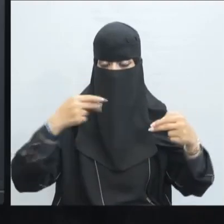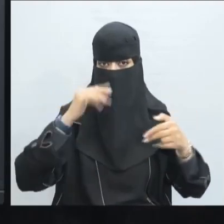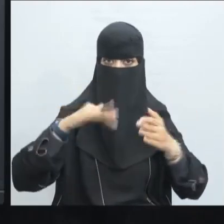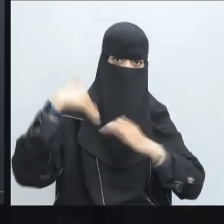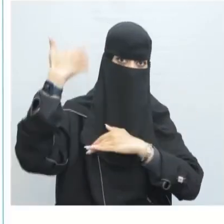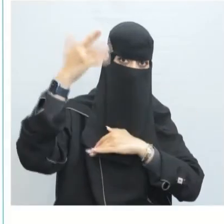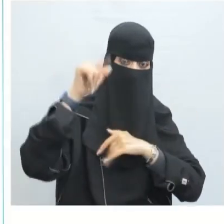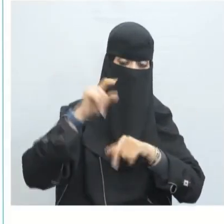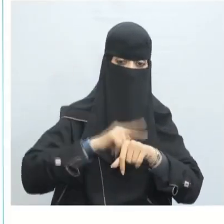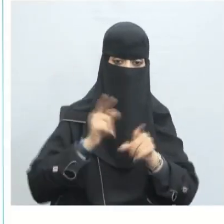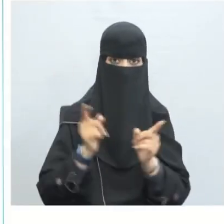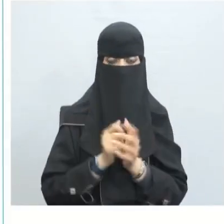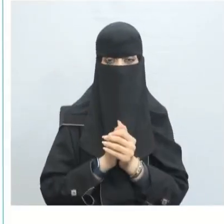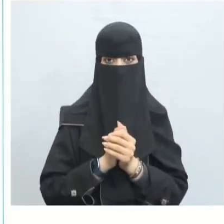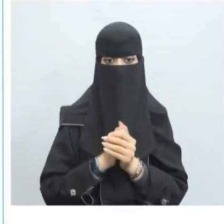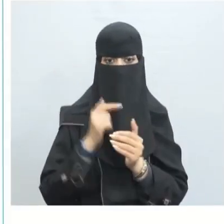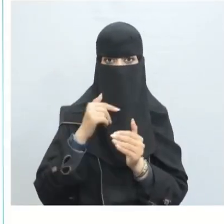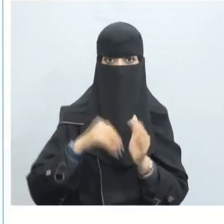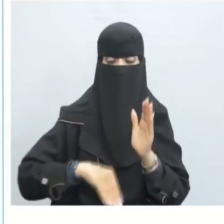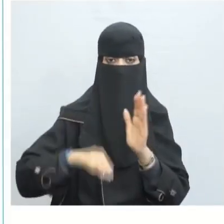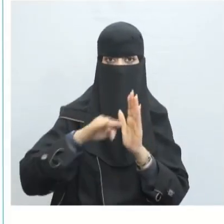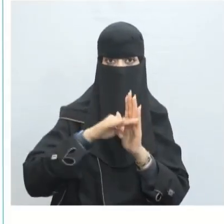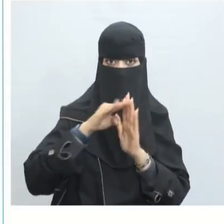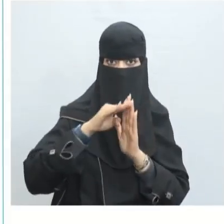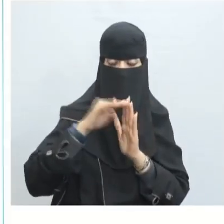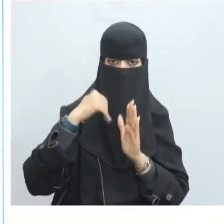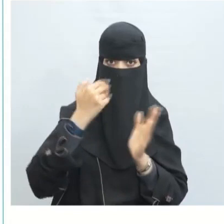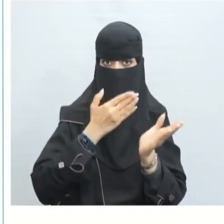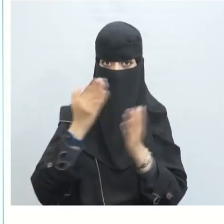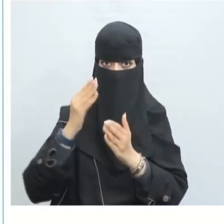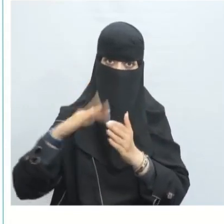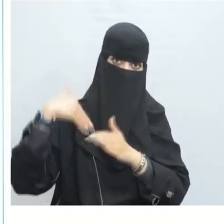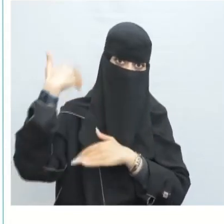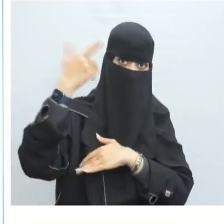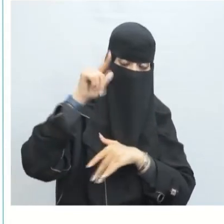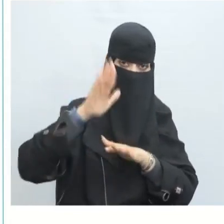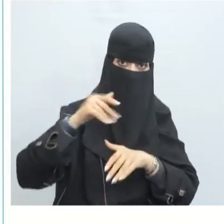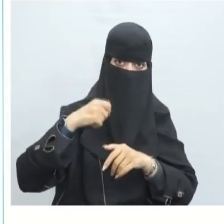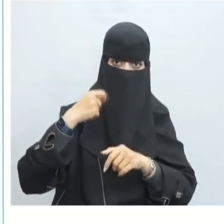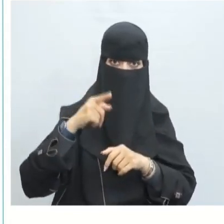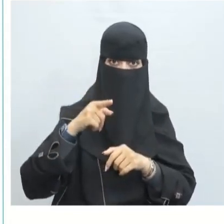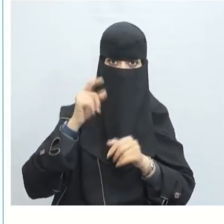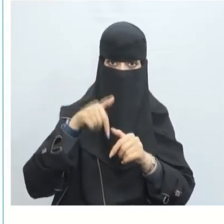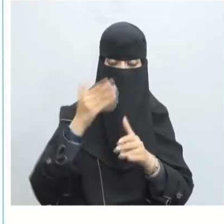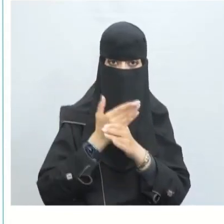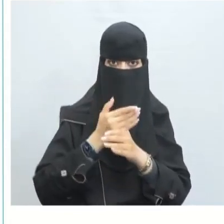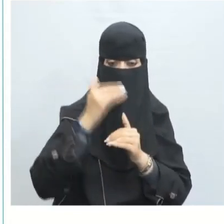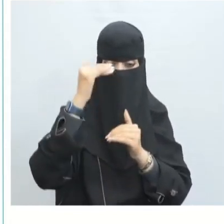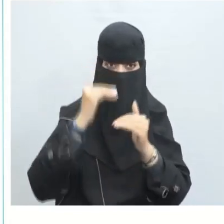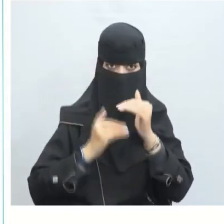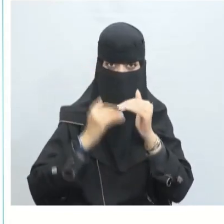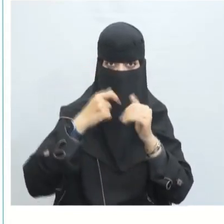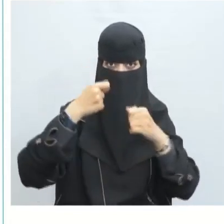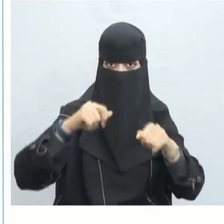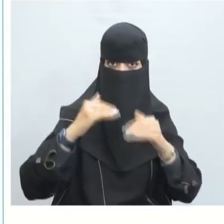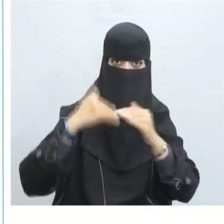الزمن اذا مستويات الحضور هي مستقبليه ولكن هنالك مؤشرات تقلل من المخاطر تقلل من